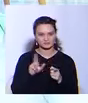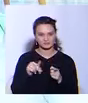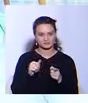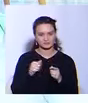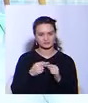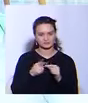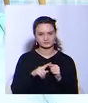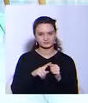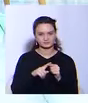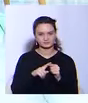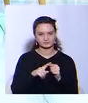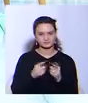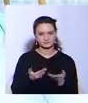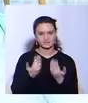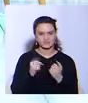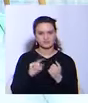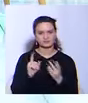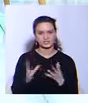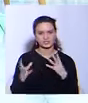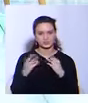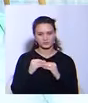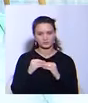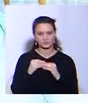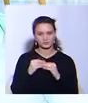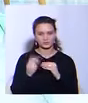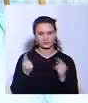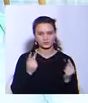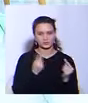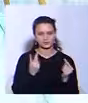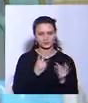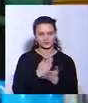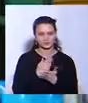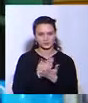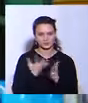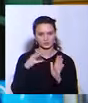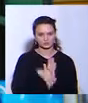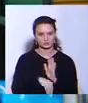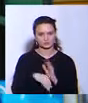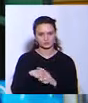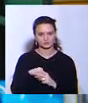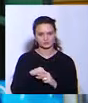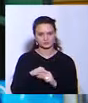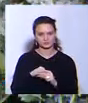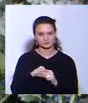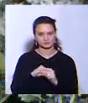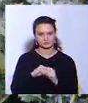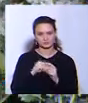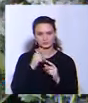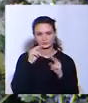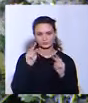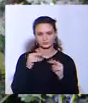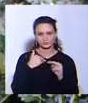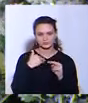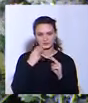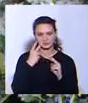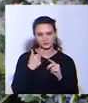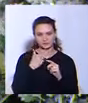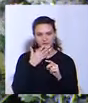ანუ ესეც გამოვიდა რაღაც ერთობლივი, ან ორივე არის მაქსიმალურად ჩართული. აი მე მინდა მაყურებელმა ნახოს,